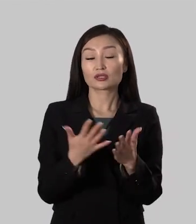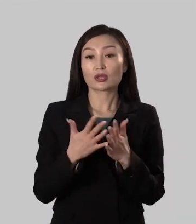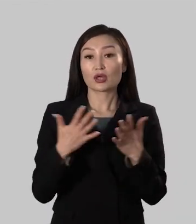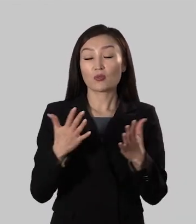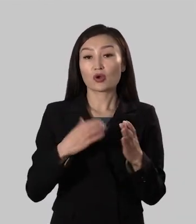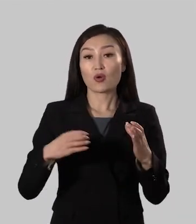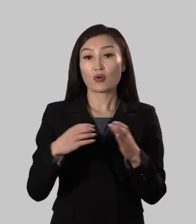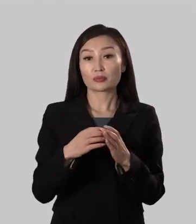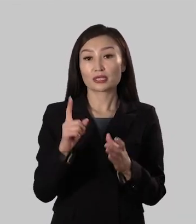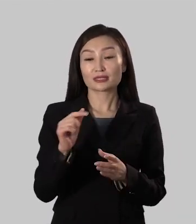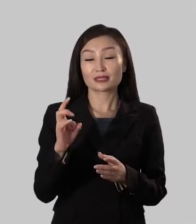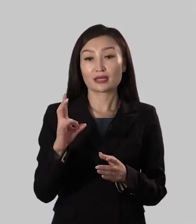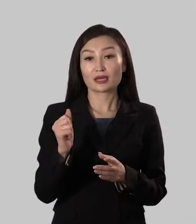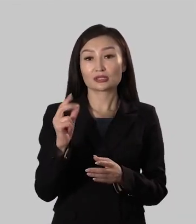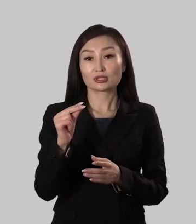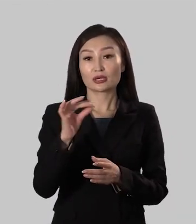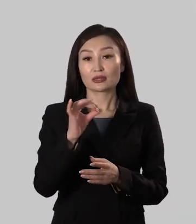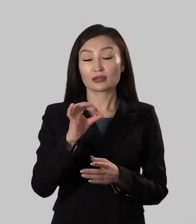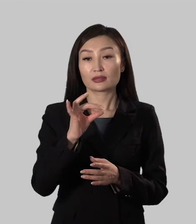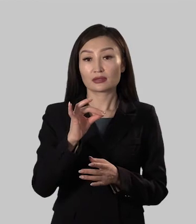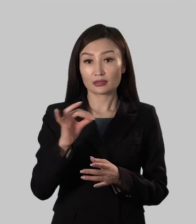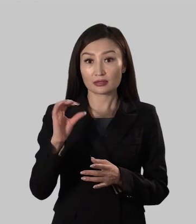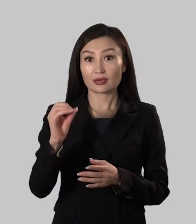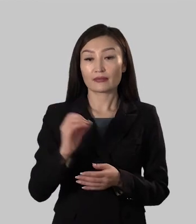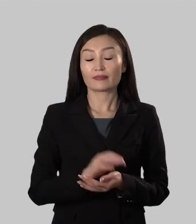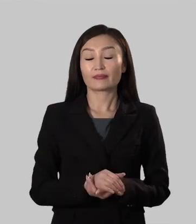общее лексическое значение.